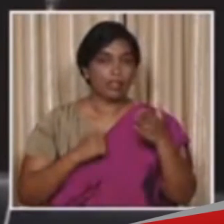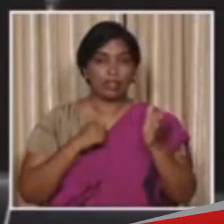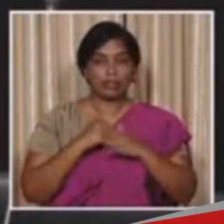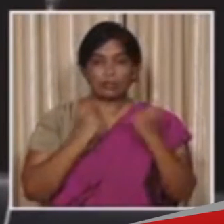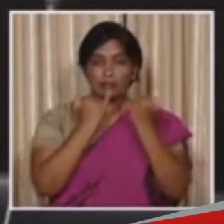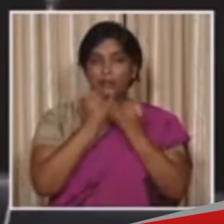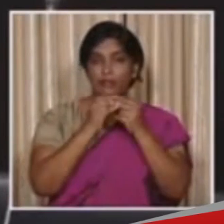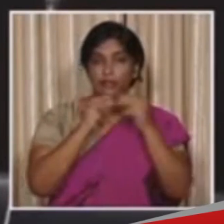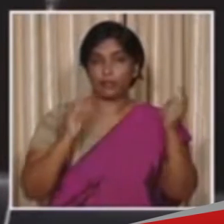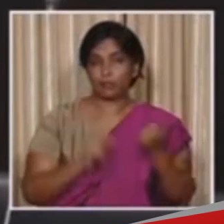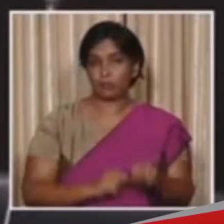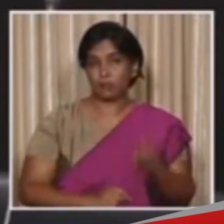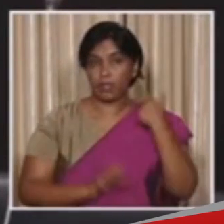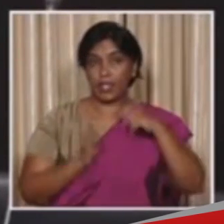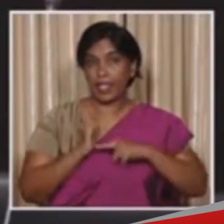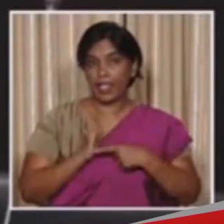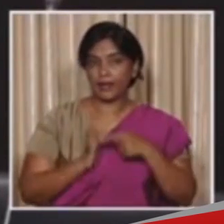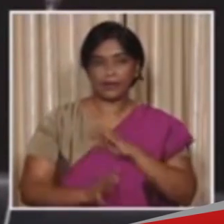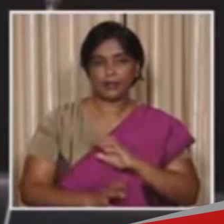තමයි වටිනාකම වැඩි එන නෙමෙයි